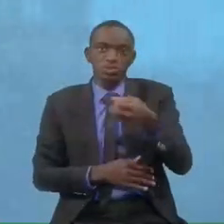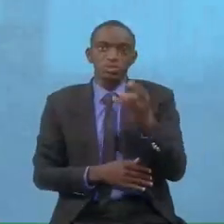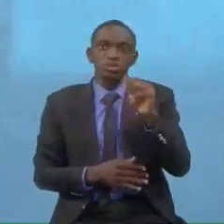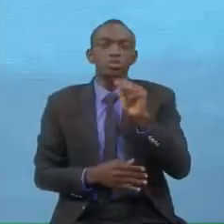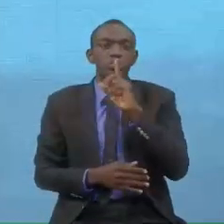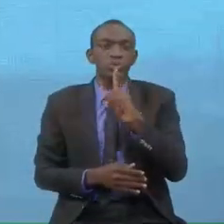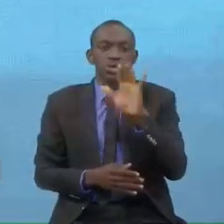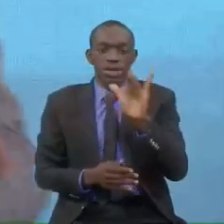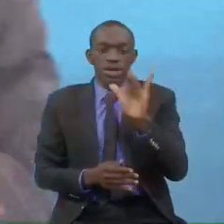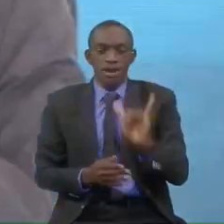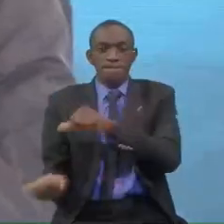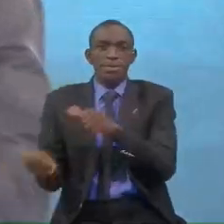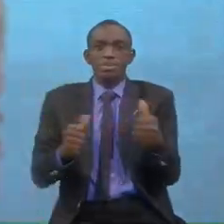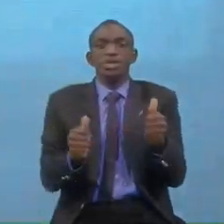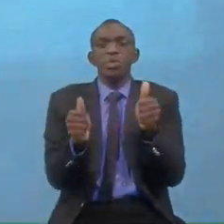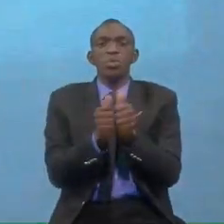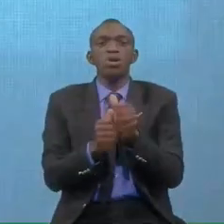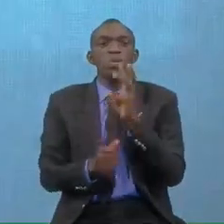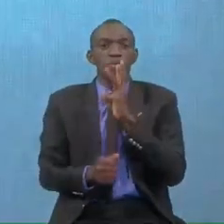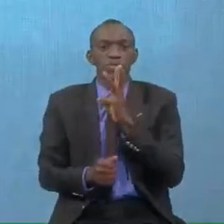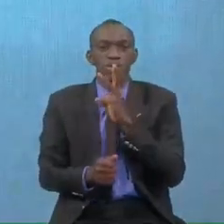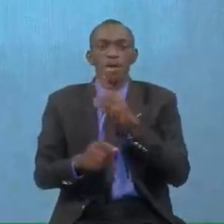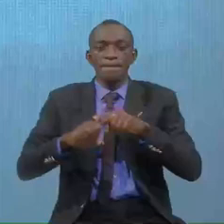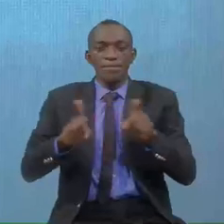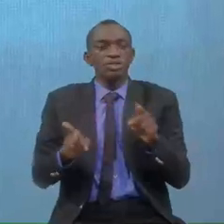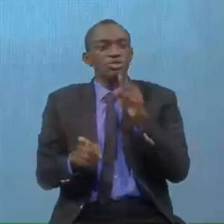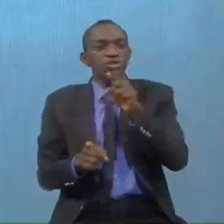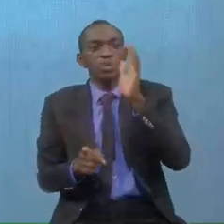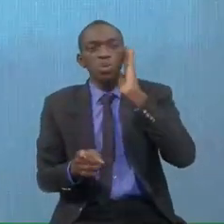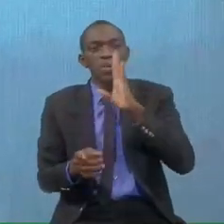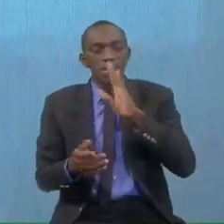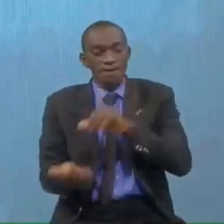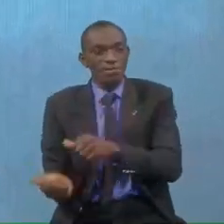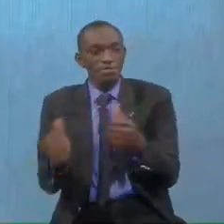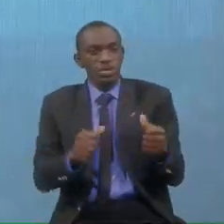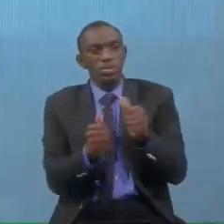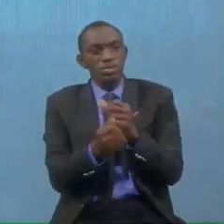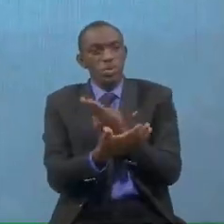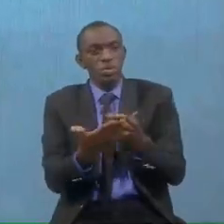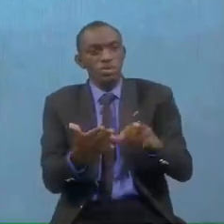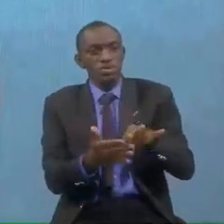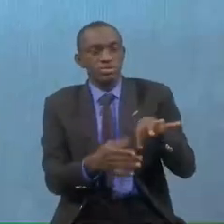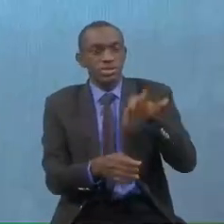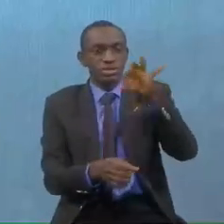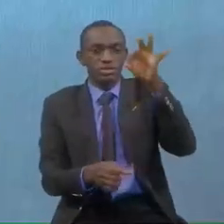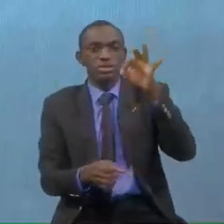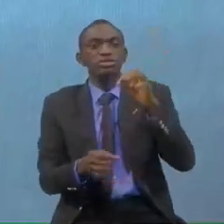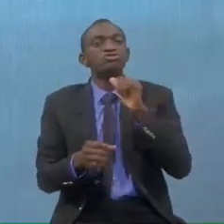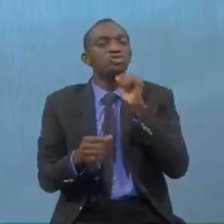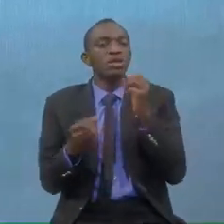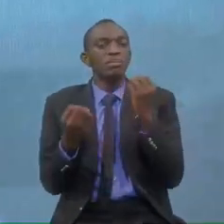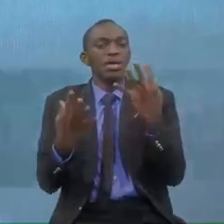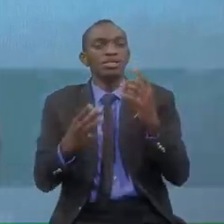a baptisé d'eau, mais vous, dans peu de jours, vous serez baptisés